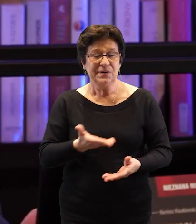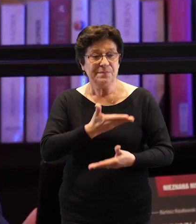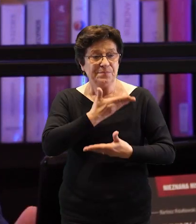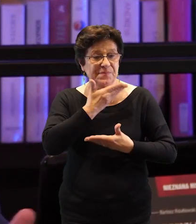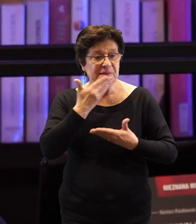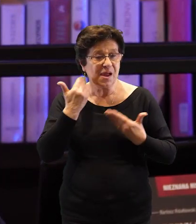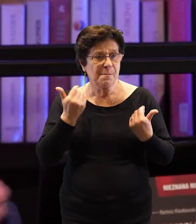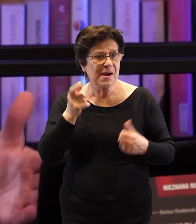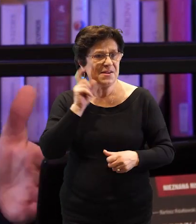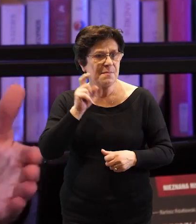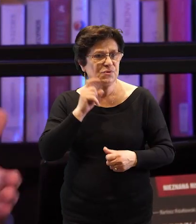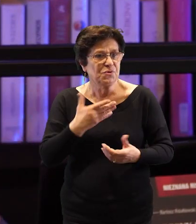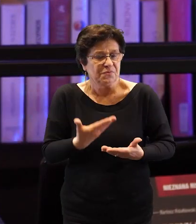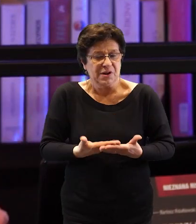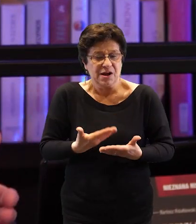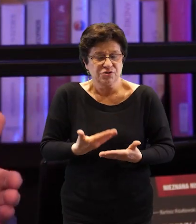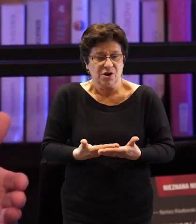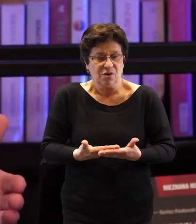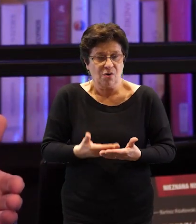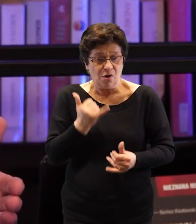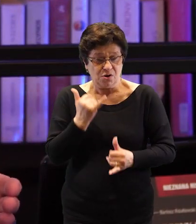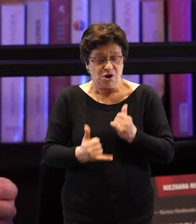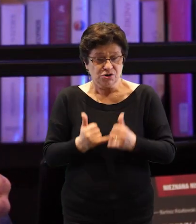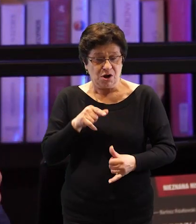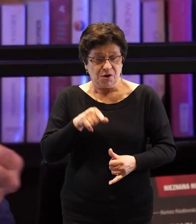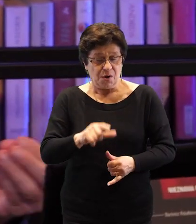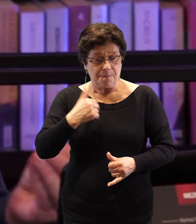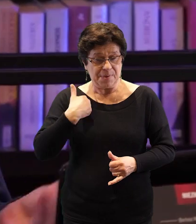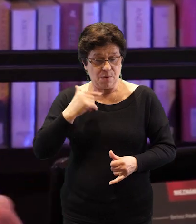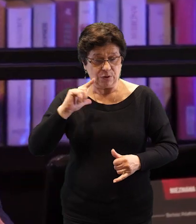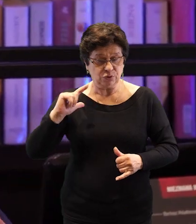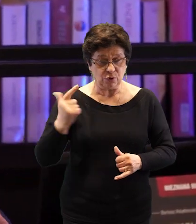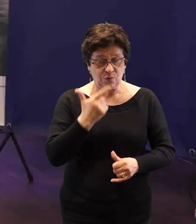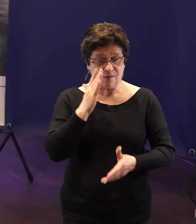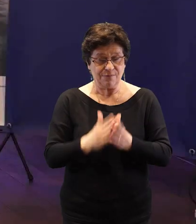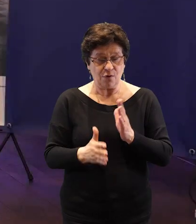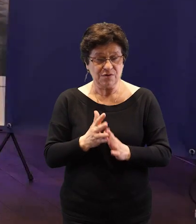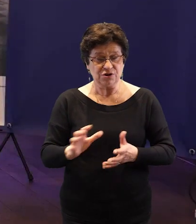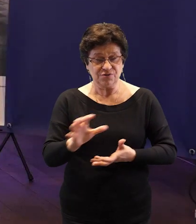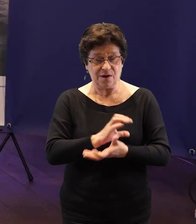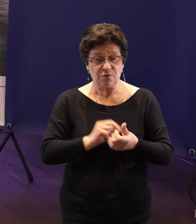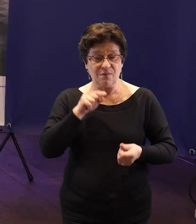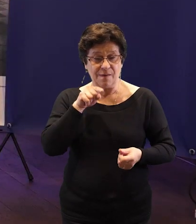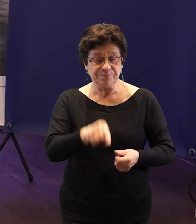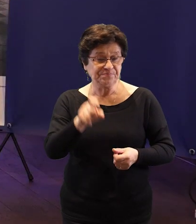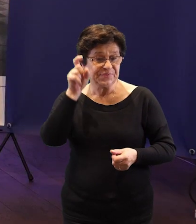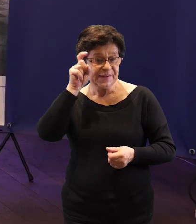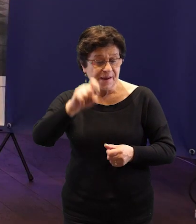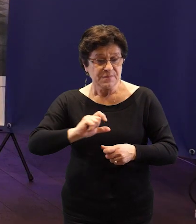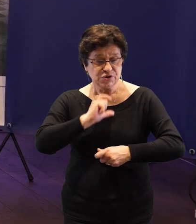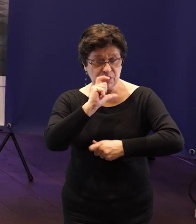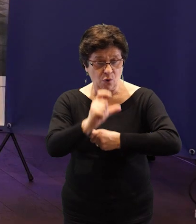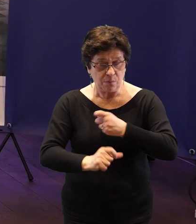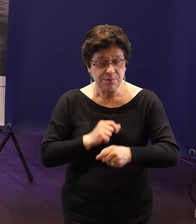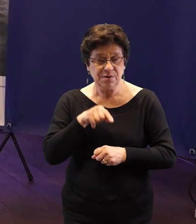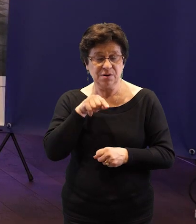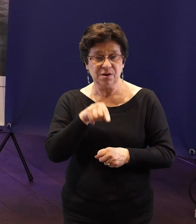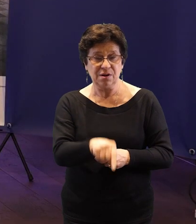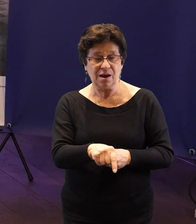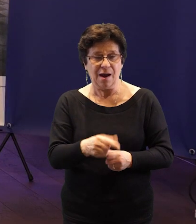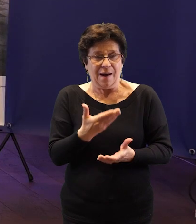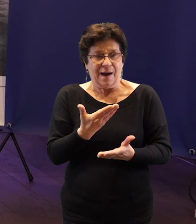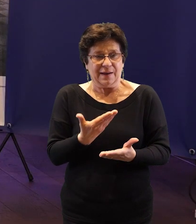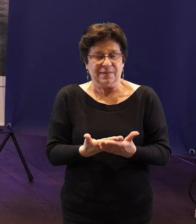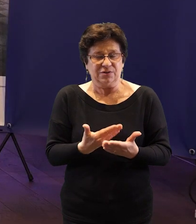Niemców. Dlaczego? Skoro oni w trakcie II wojny światowej takie konstrukcje opracowali, to dlaczego nie ma na ten temat